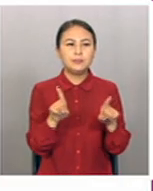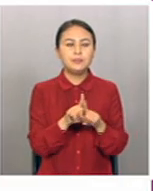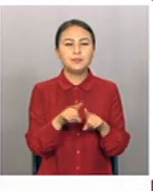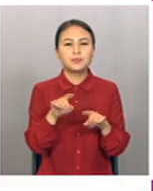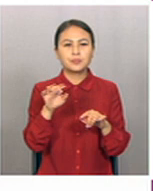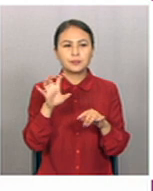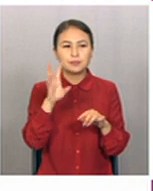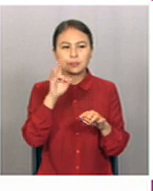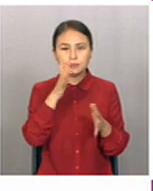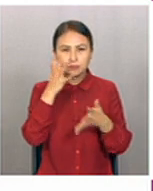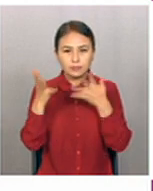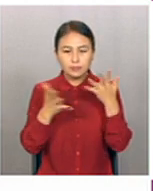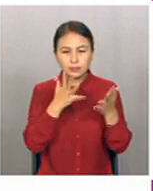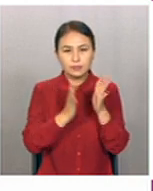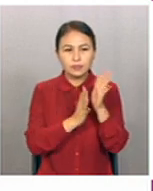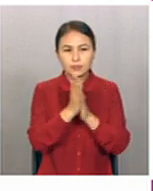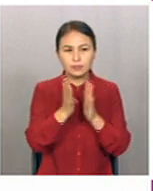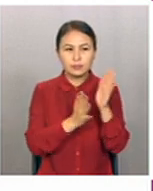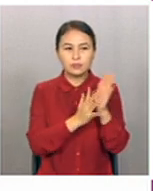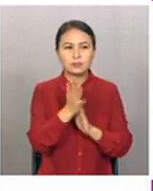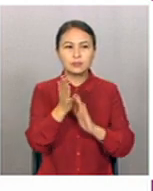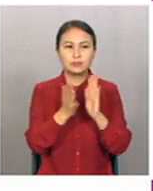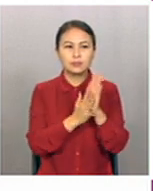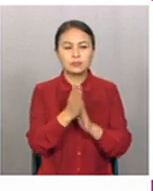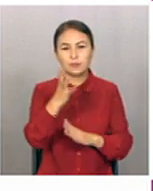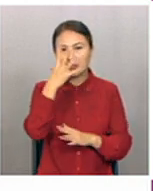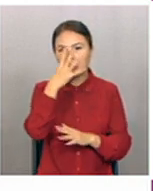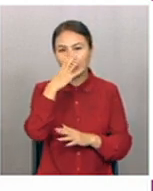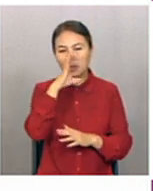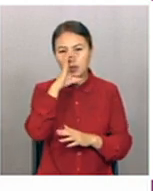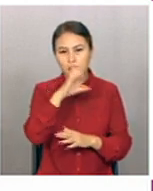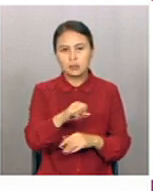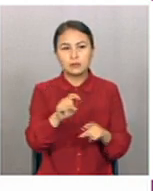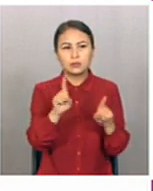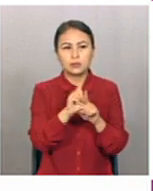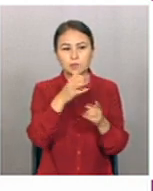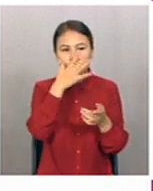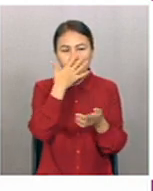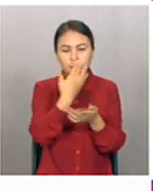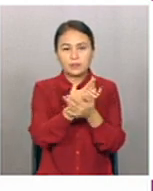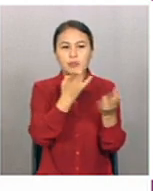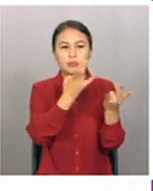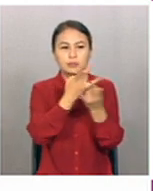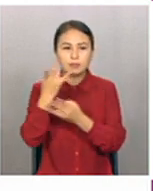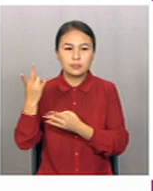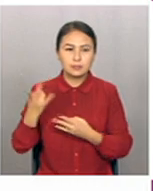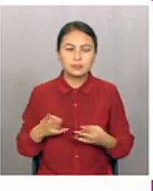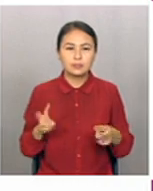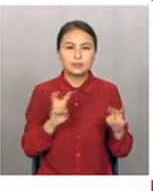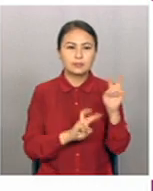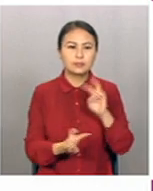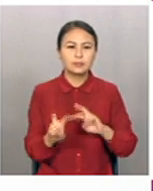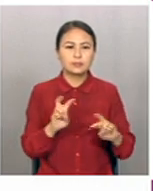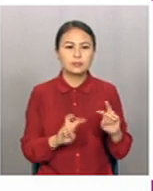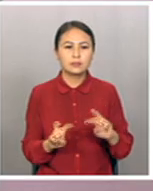арасынан өсімдік іздеп жүр. Қасқыр да өзіне қажетті азықты іздеуде.